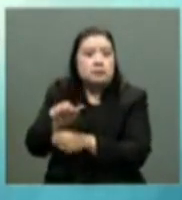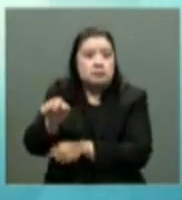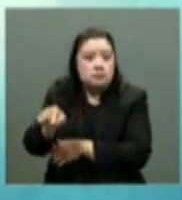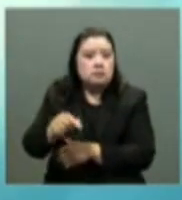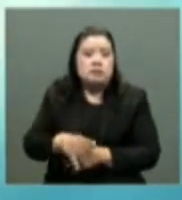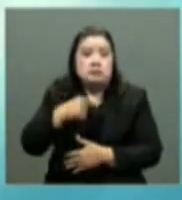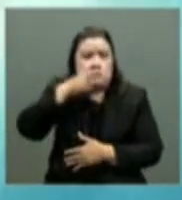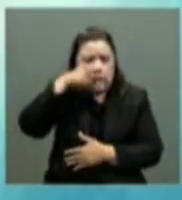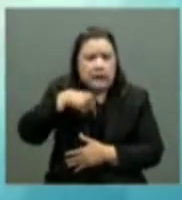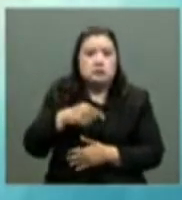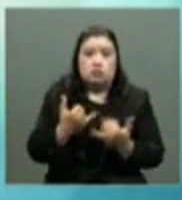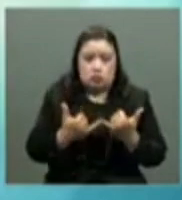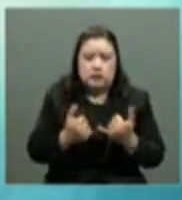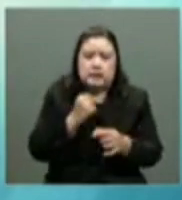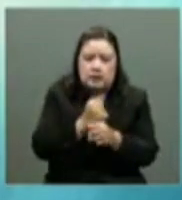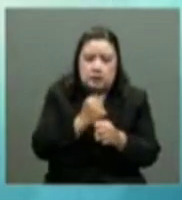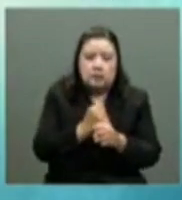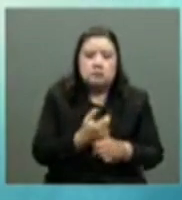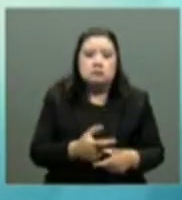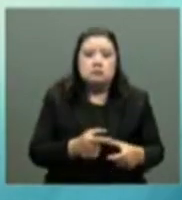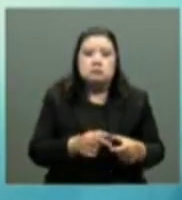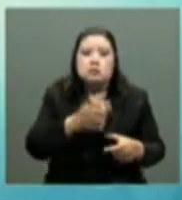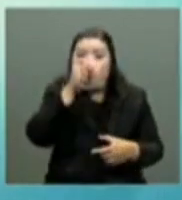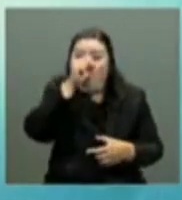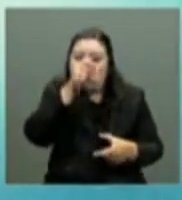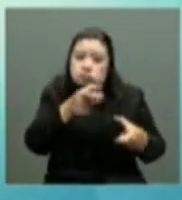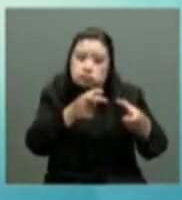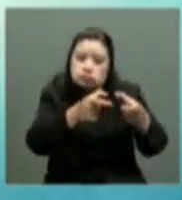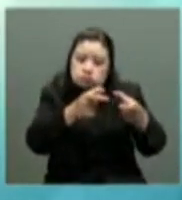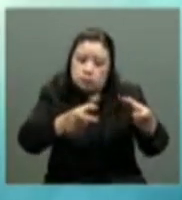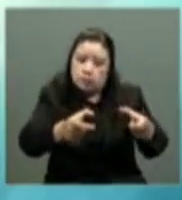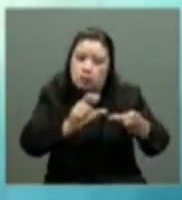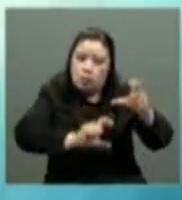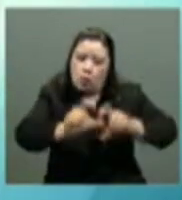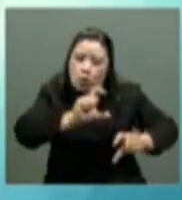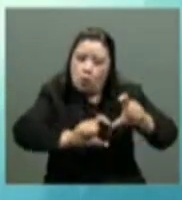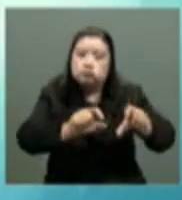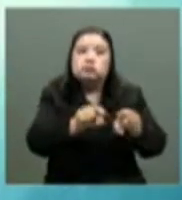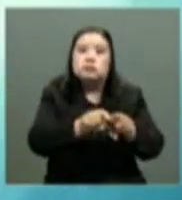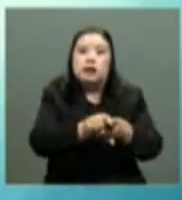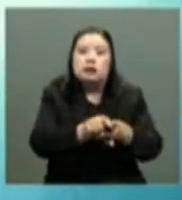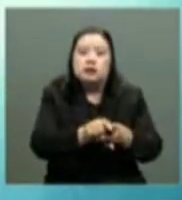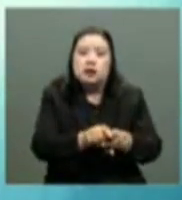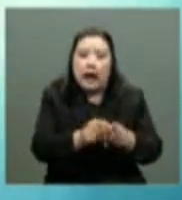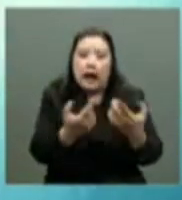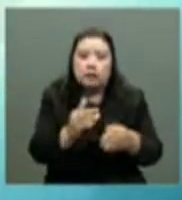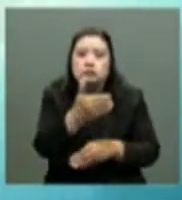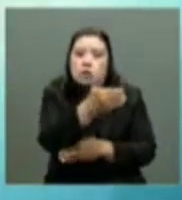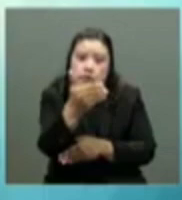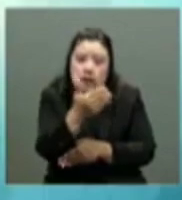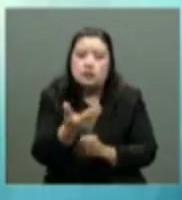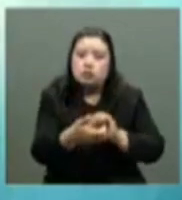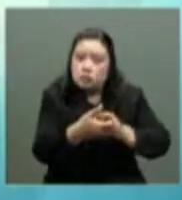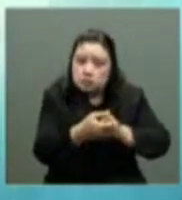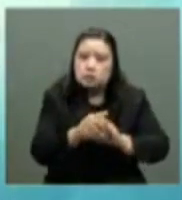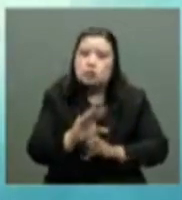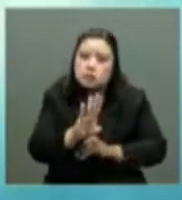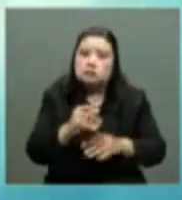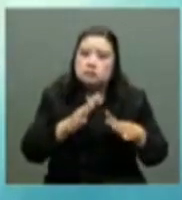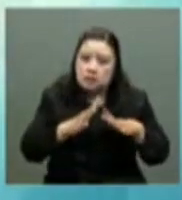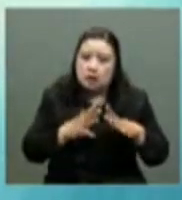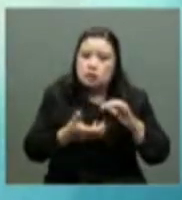อยู่ด้วยเหมือนกันสถาบันวัคซีนแห่งชาติก็ร่วมมือกันในภาคของภาครัฐเอกชนแ